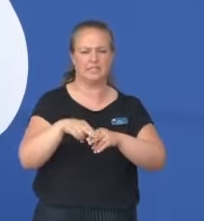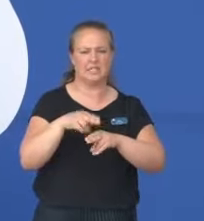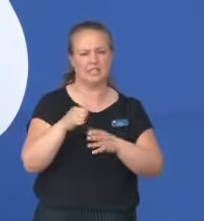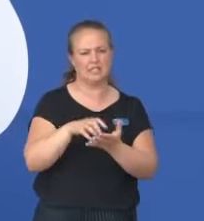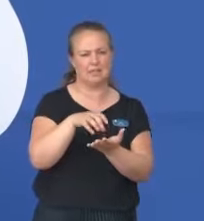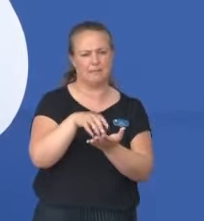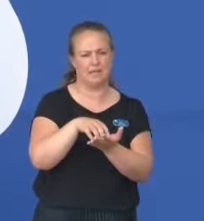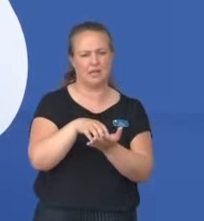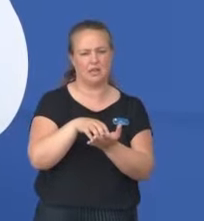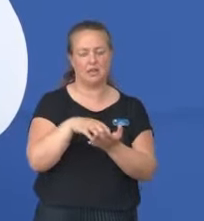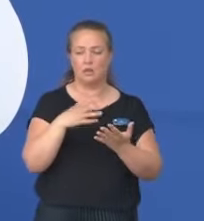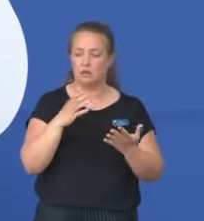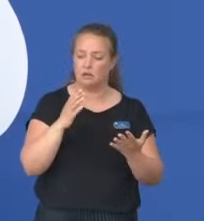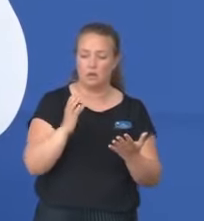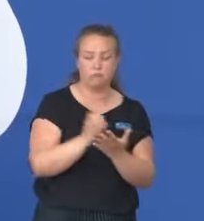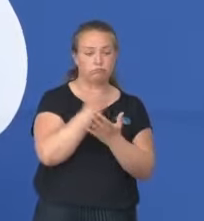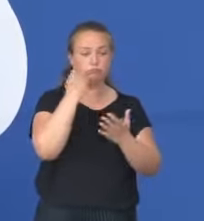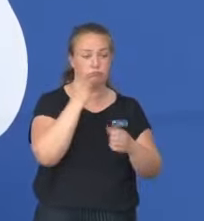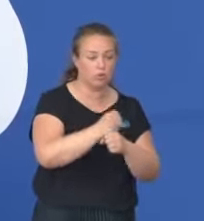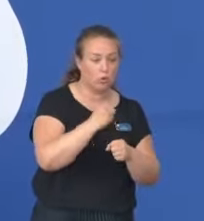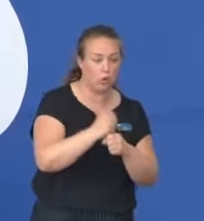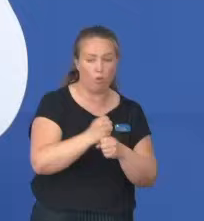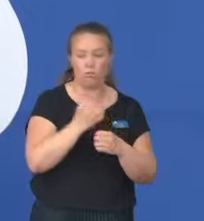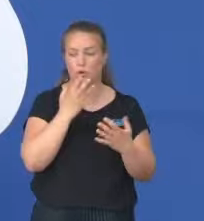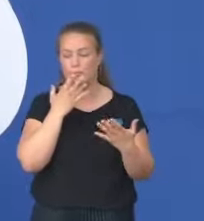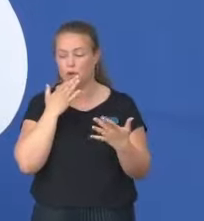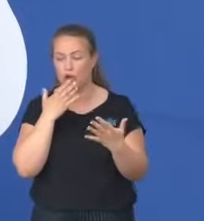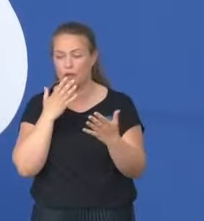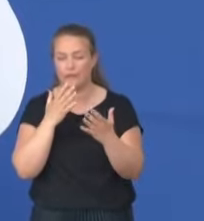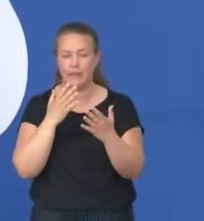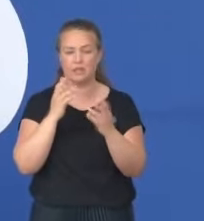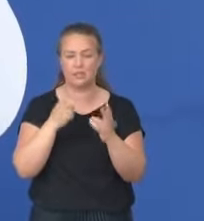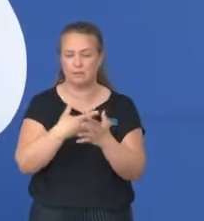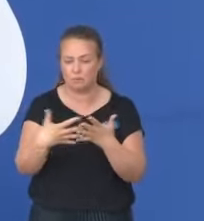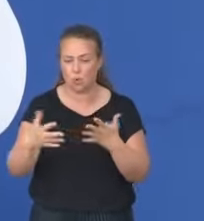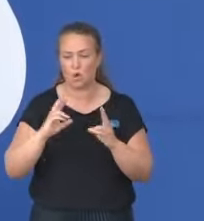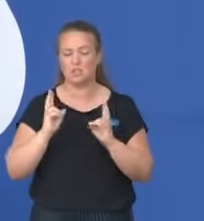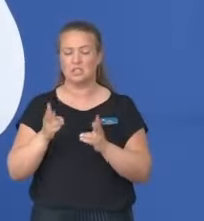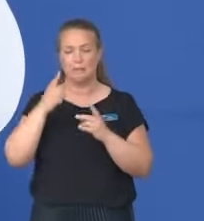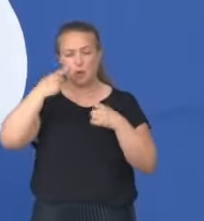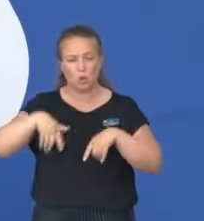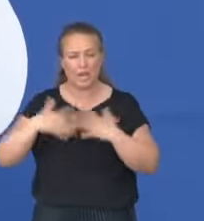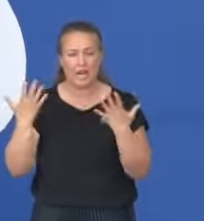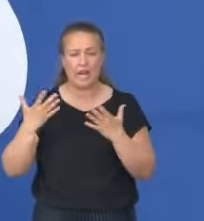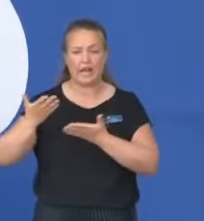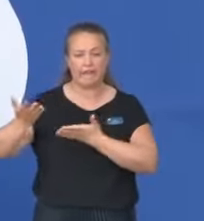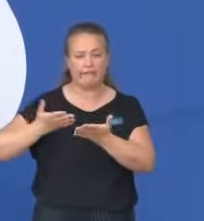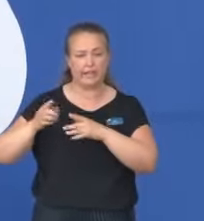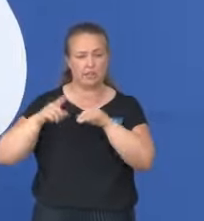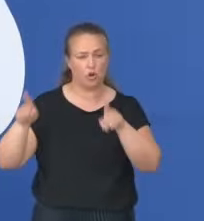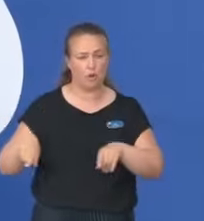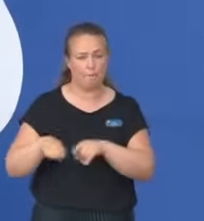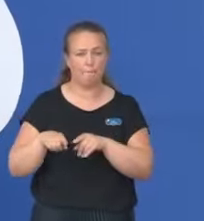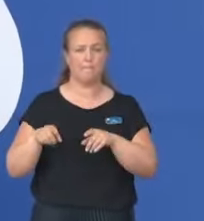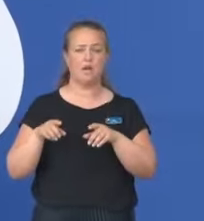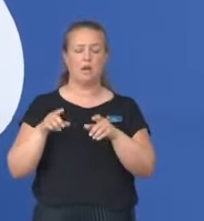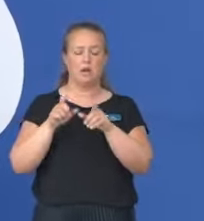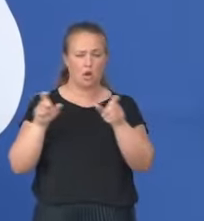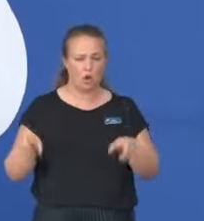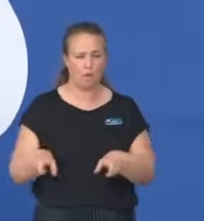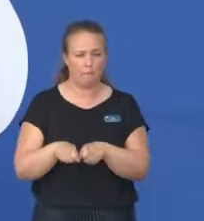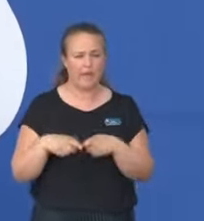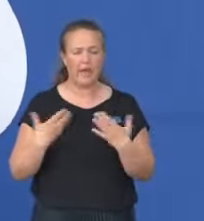att få jobb, i vilken mån talar man samma språk, i vilken mån har man samma kulturella referensramar och så vidare. Det är ju integration som det handlar om. Och att få